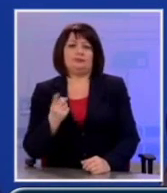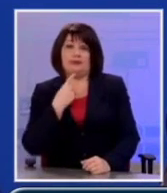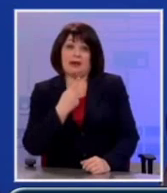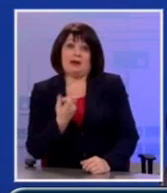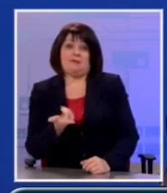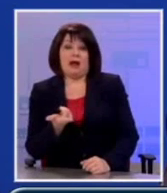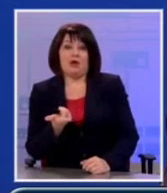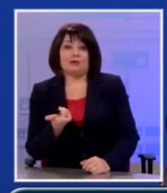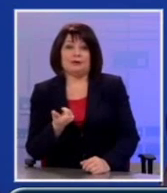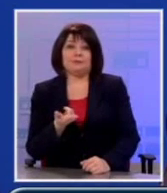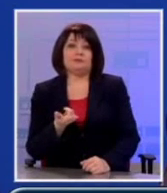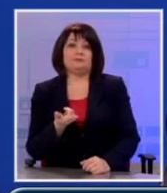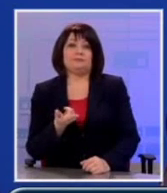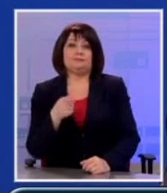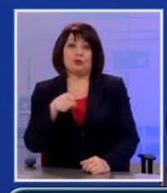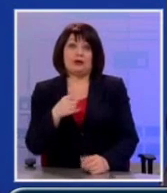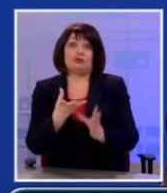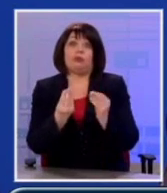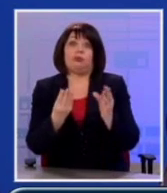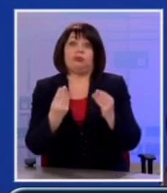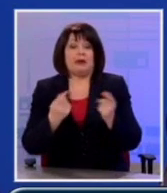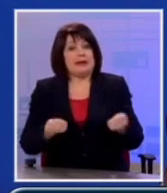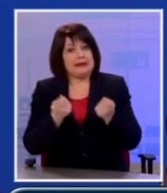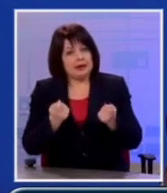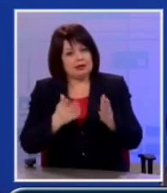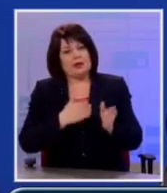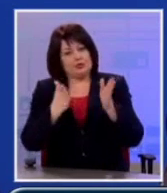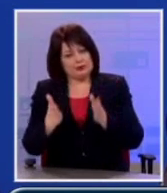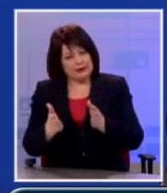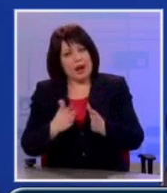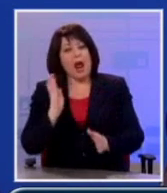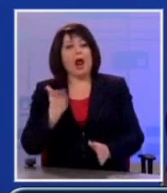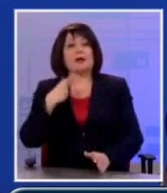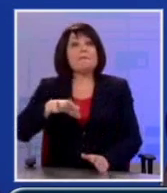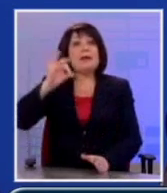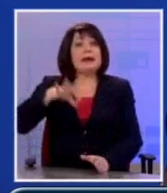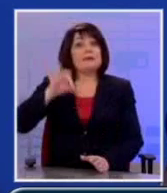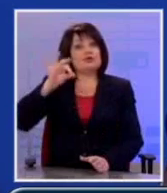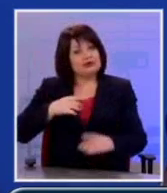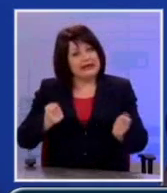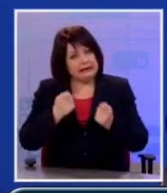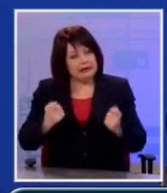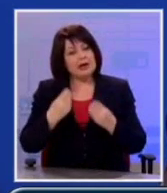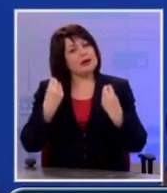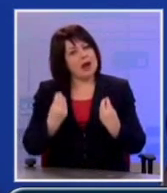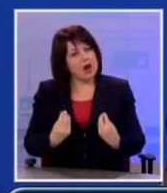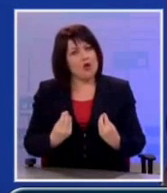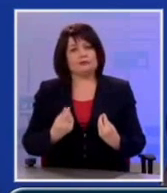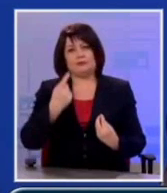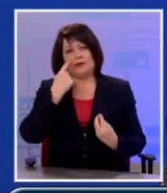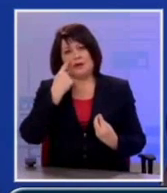ισχυρίζομαι ότι αυτό είναι διαδεδομένο, αλλά από την άλλη όταν υπάρχουν τέτοιες περιπτώσεις καλό είναι και